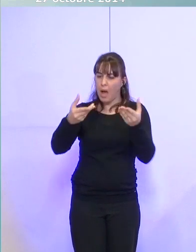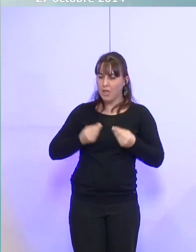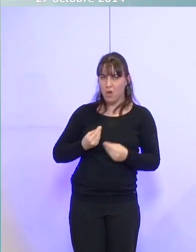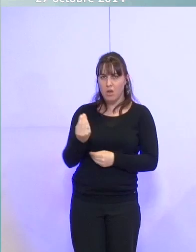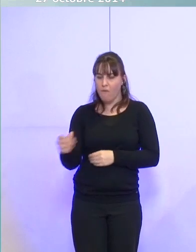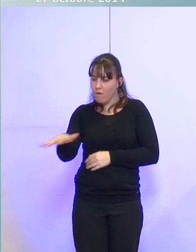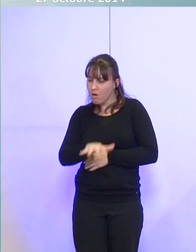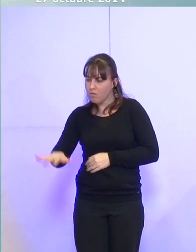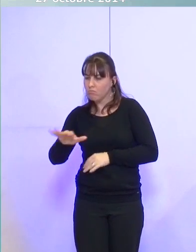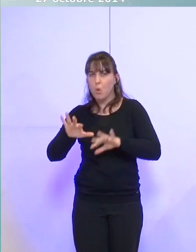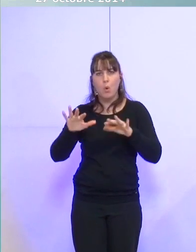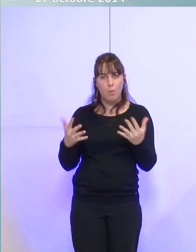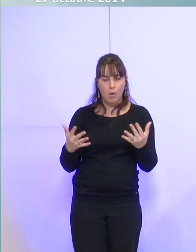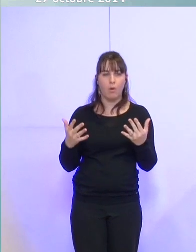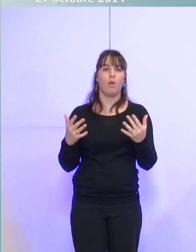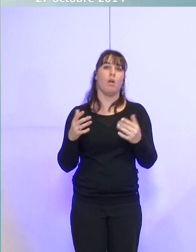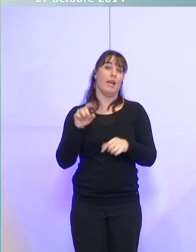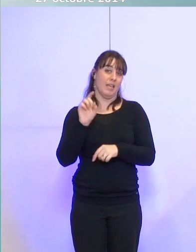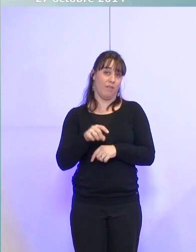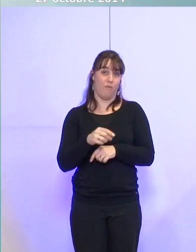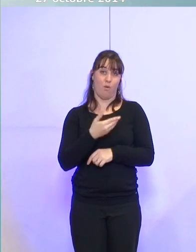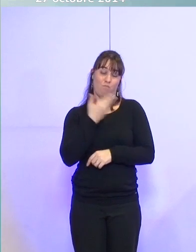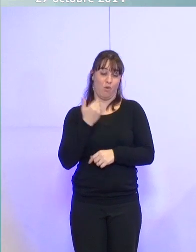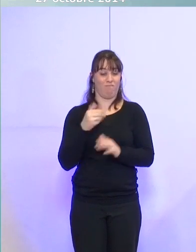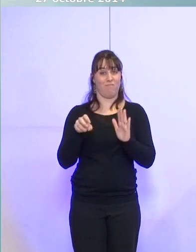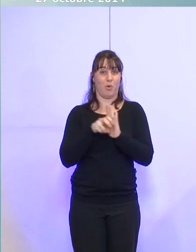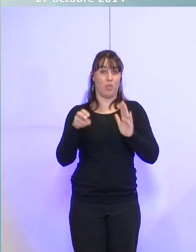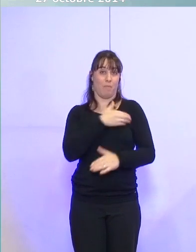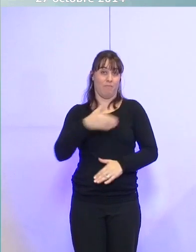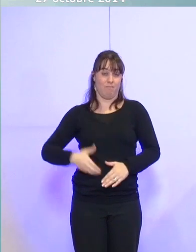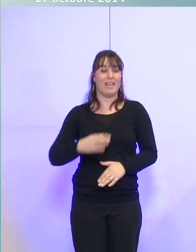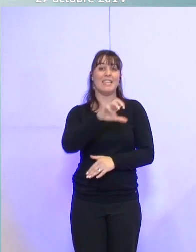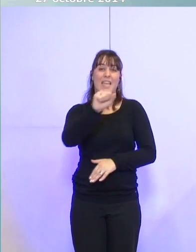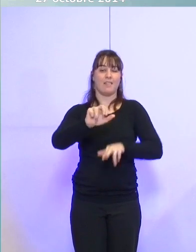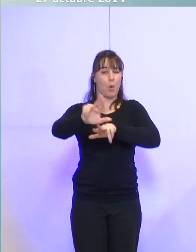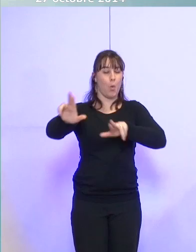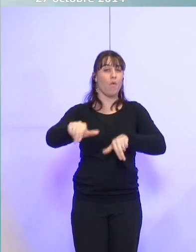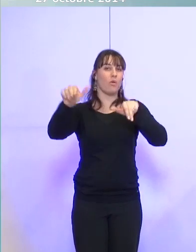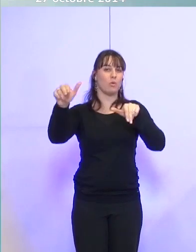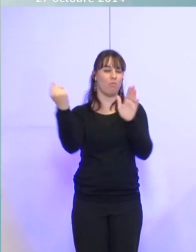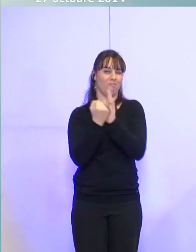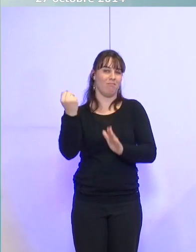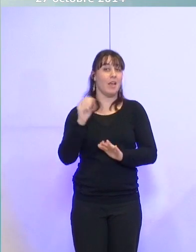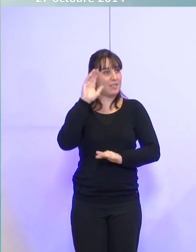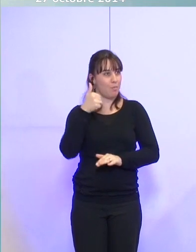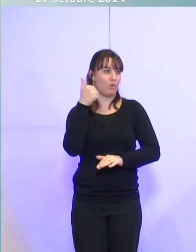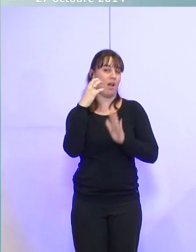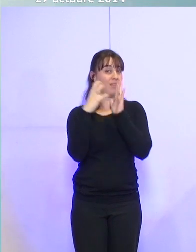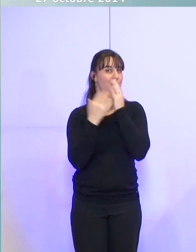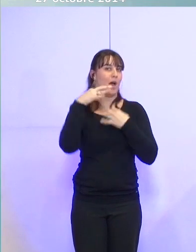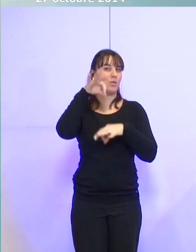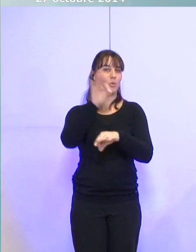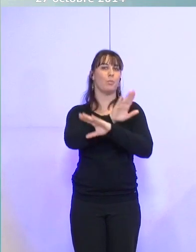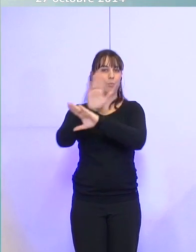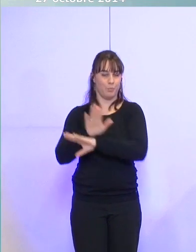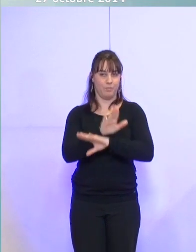différentes parties, il y a lieu de passer une convention entre la ville et le CCS. C'est l'objet de la présente délibération. Devant